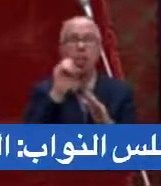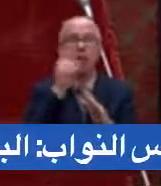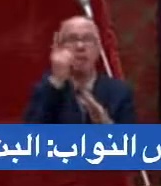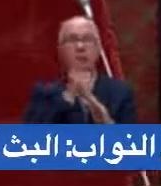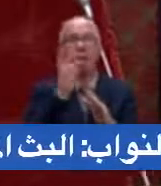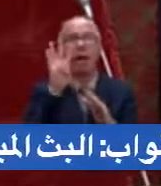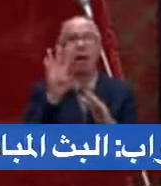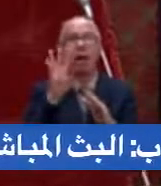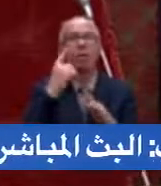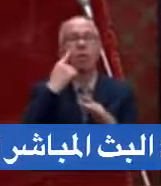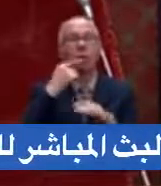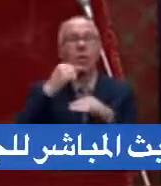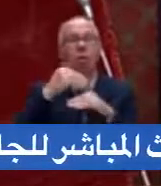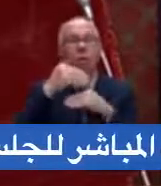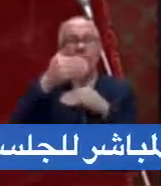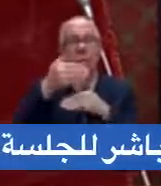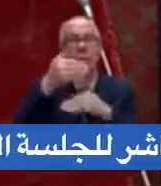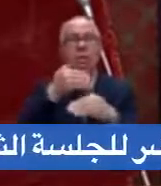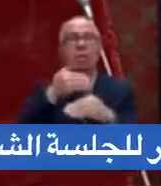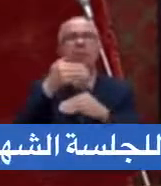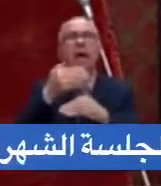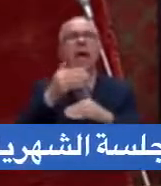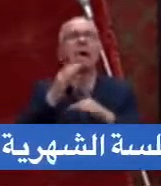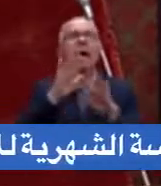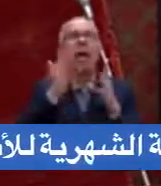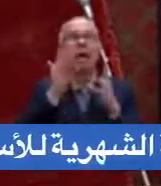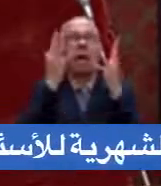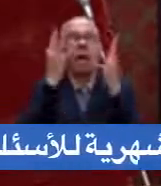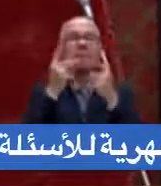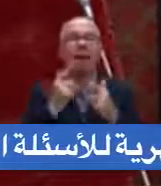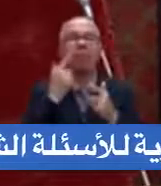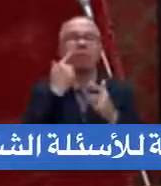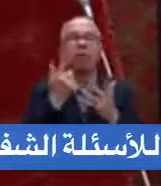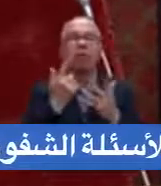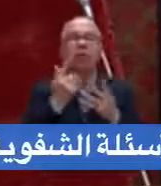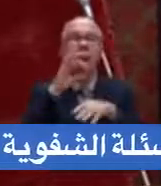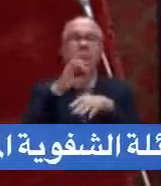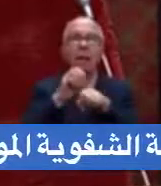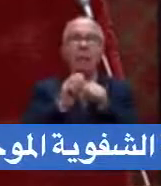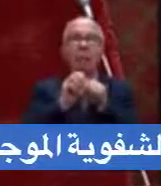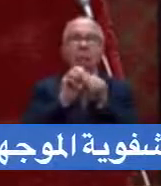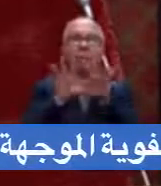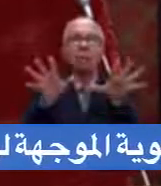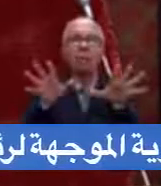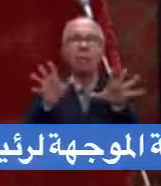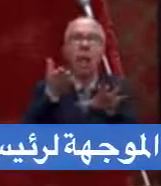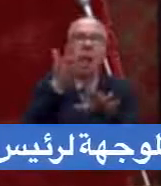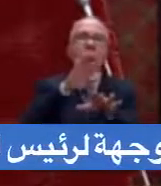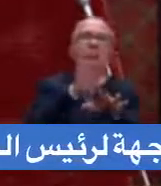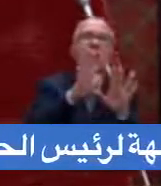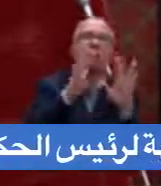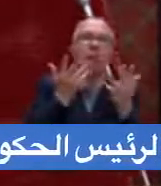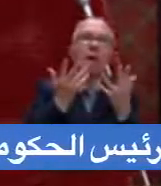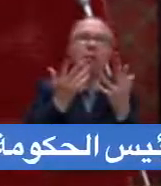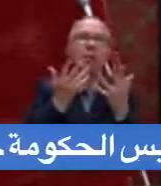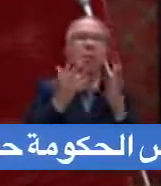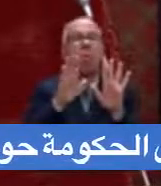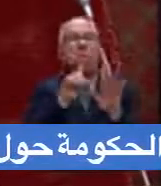غير التمديد على حسب الحاله الوبائيه والتطور ديال الحالات، وبالتالي كل شيء